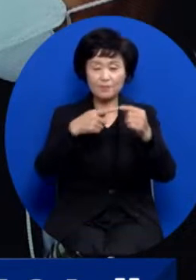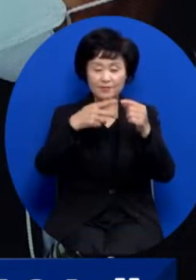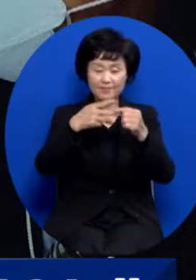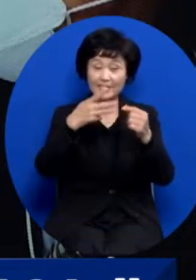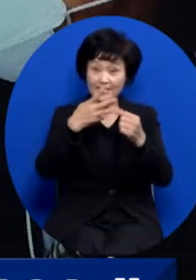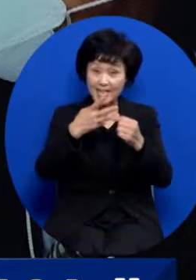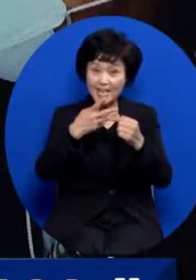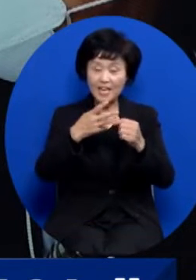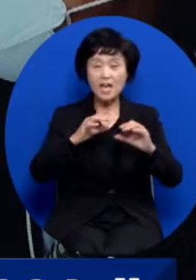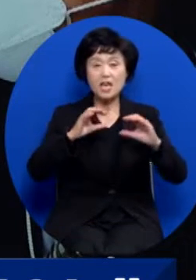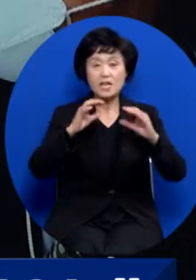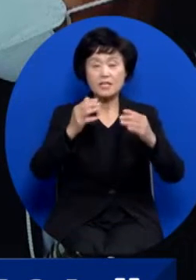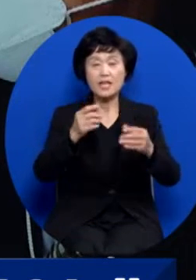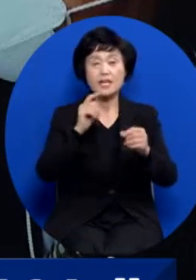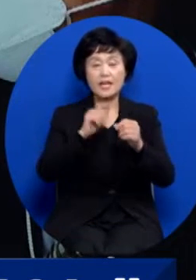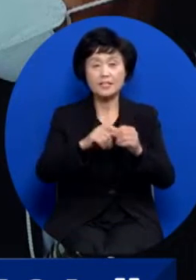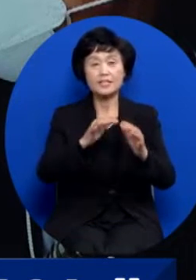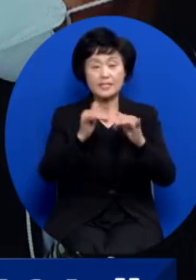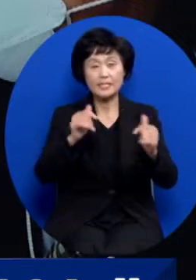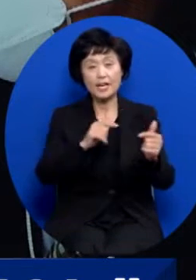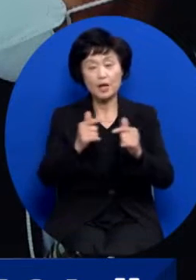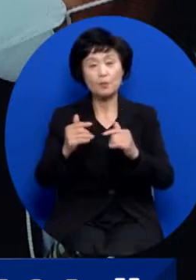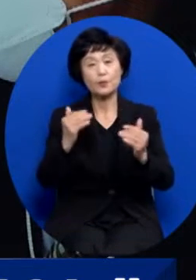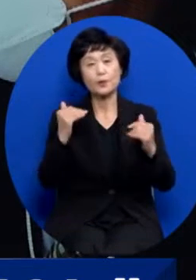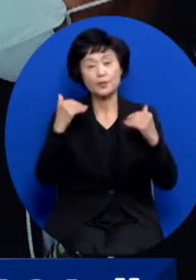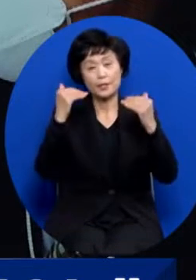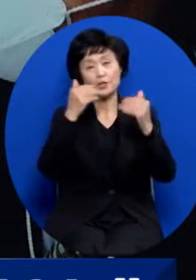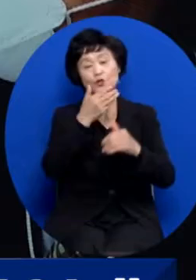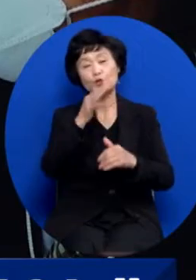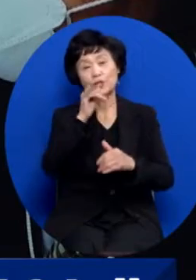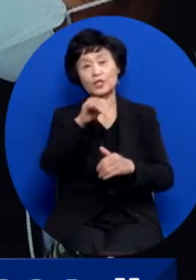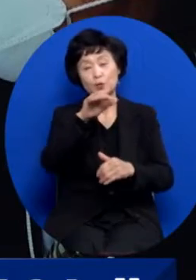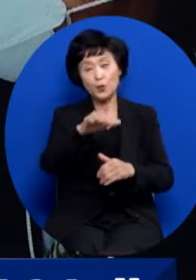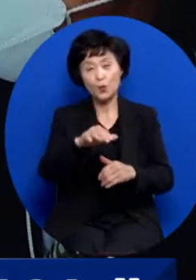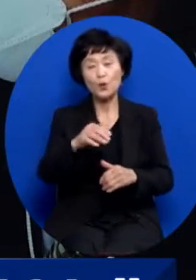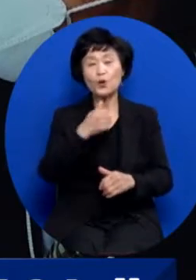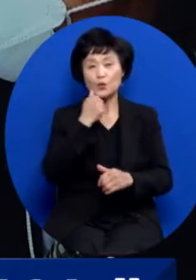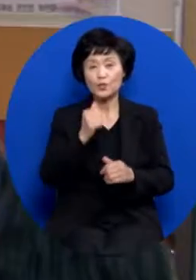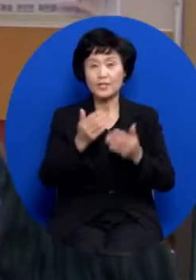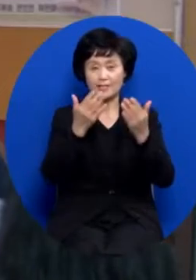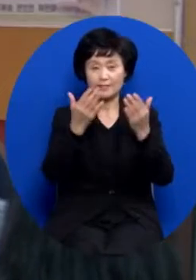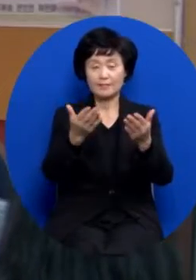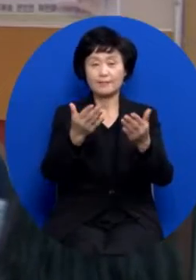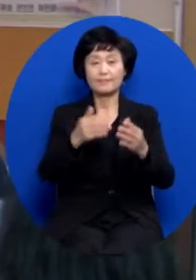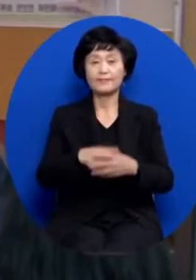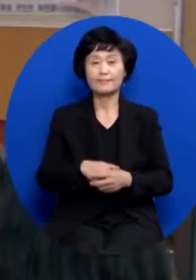키우는 원주시 영광 쉐마 기독학교를 손희연 기자가 소개합니다.